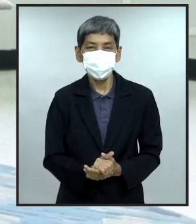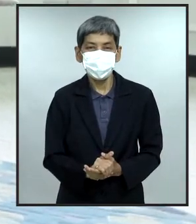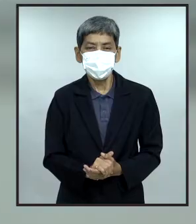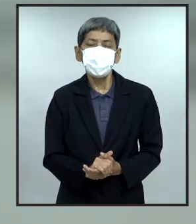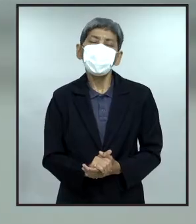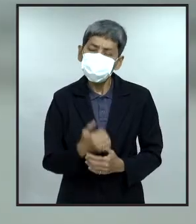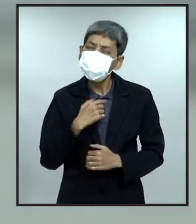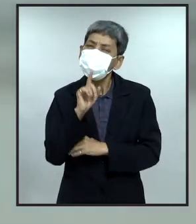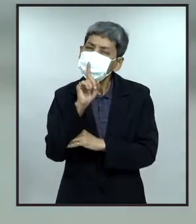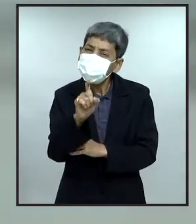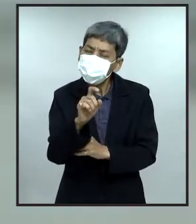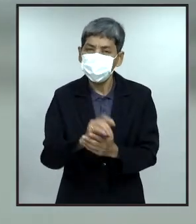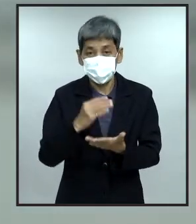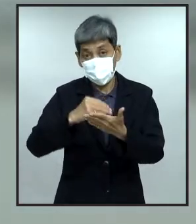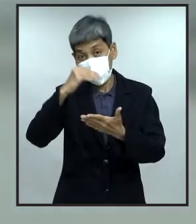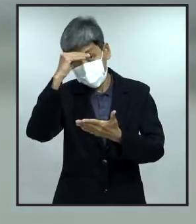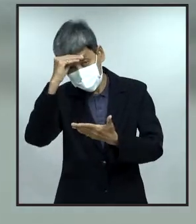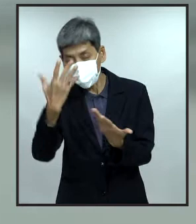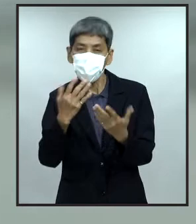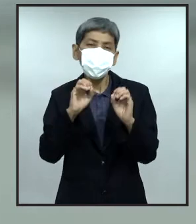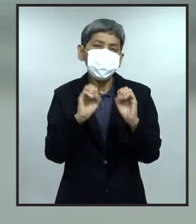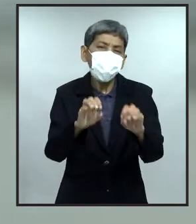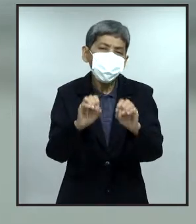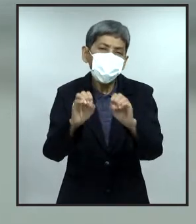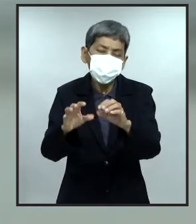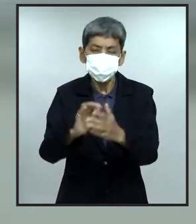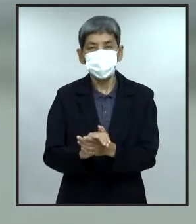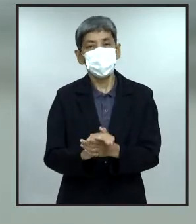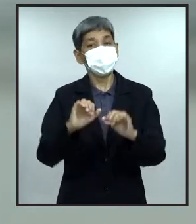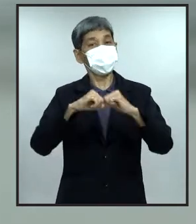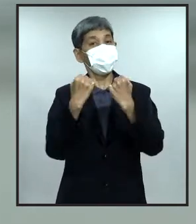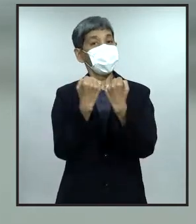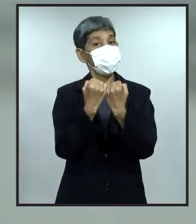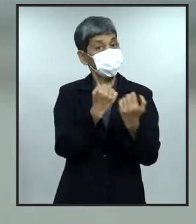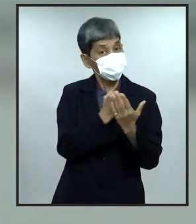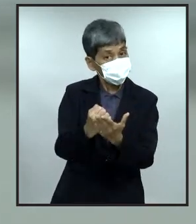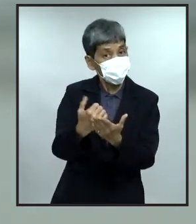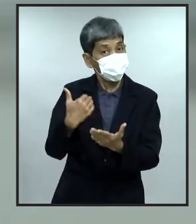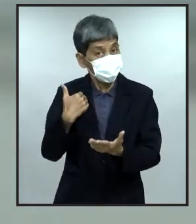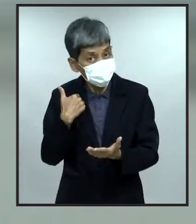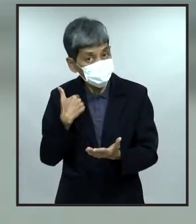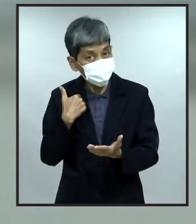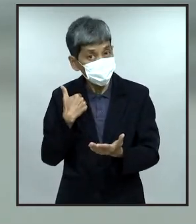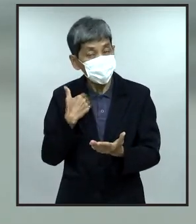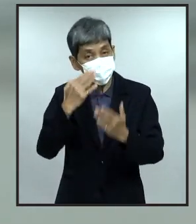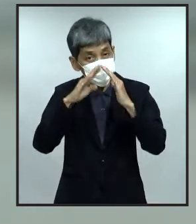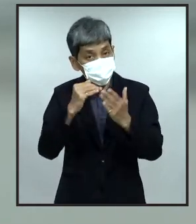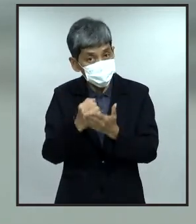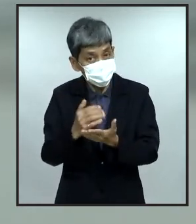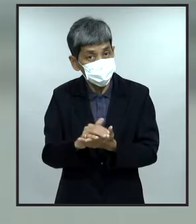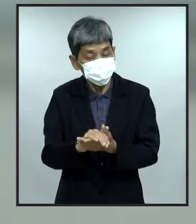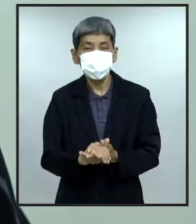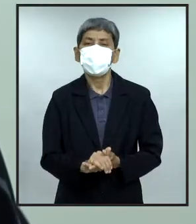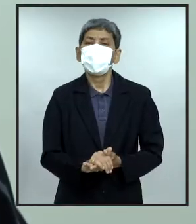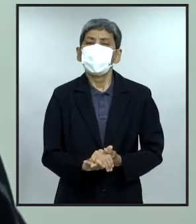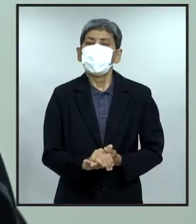พันปีหลวงนะครับ แล้วนอกเหนือจากในเรื่องการเรียนการสอนเนี่ยครับ ทางสมาคมยังได้ซัพพอร์ตในเรื่องอื่นๆสำหรับคนตาบอดด้วย